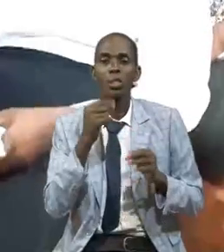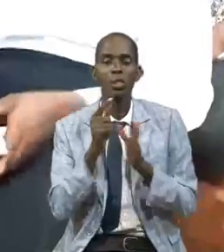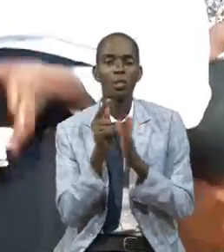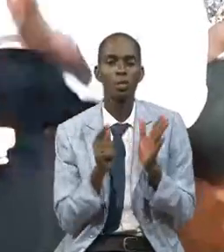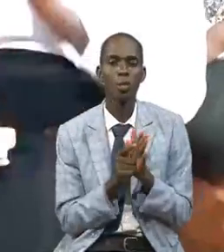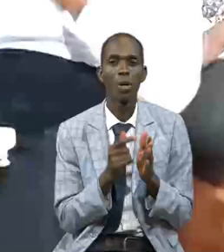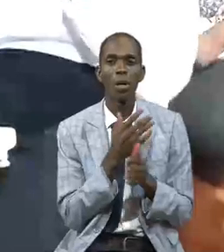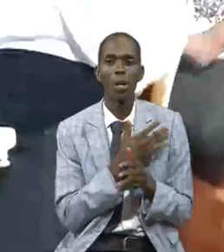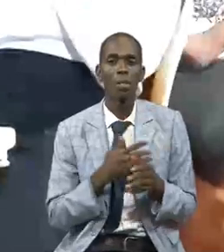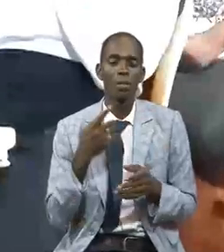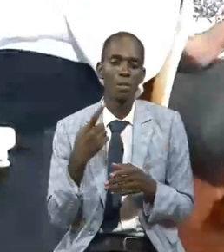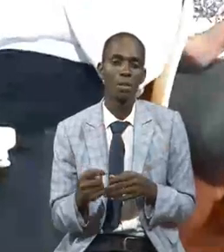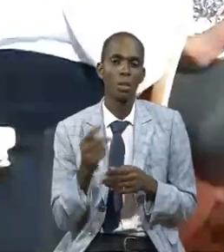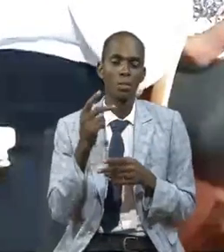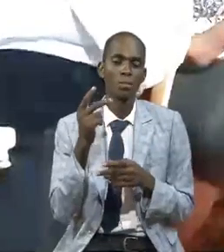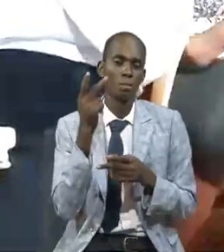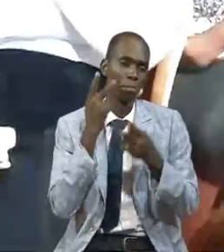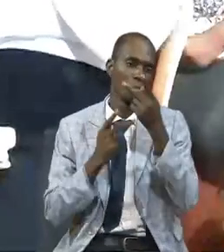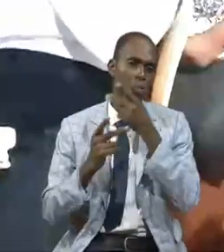les prophètes.